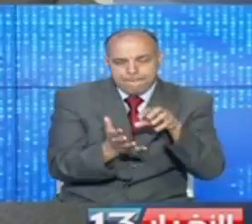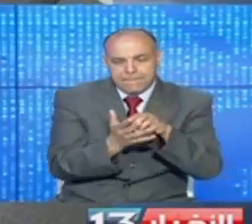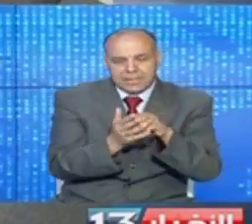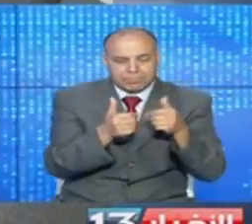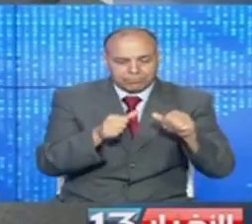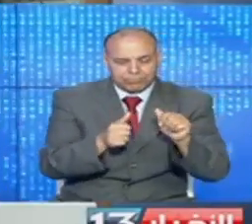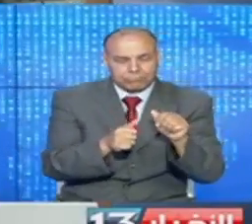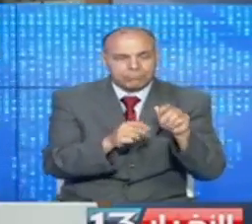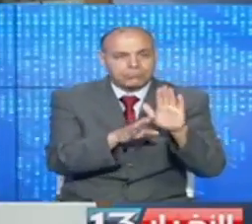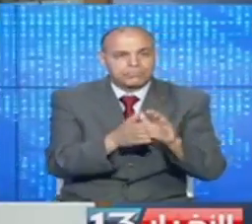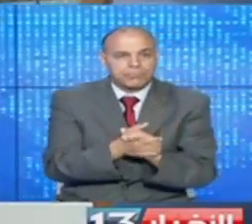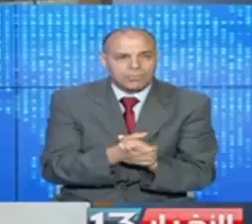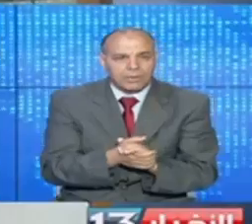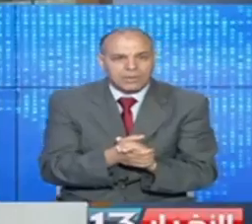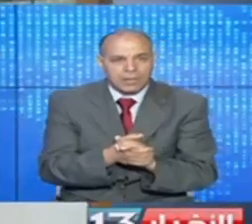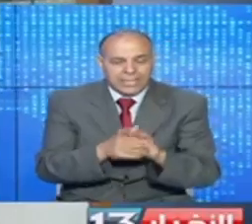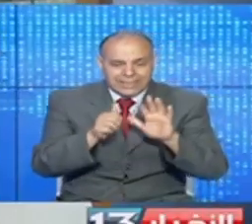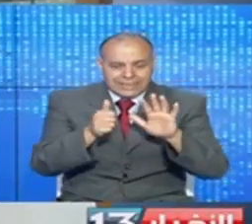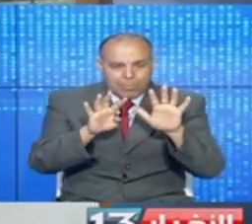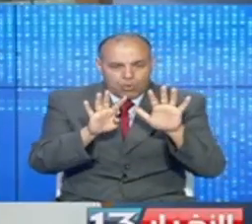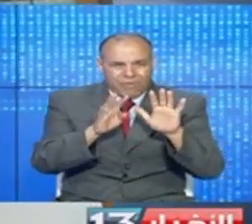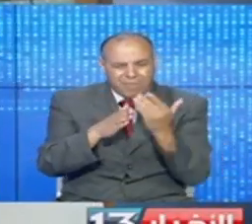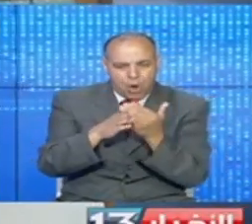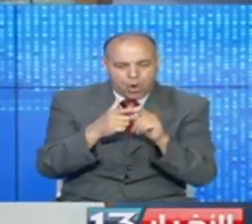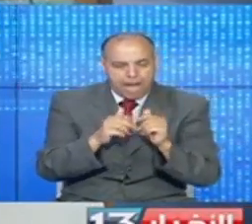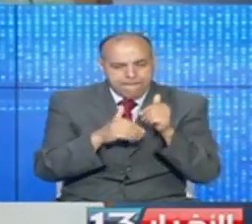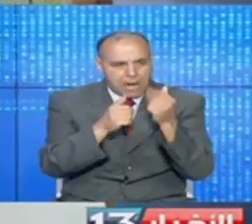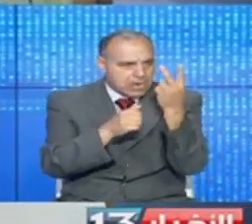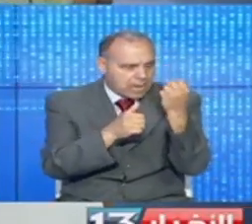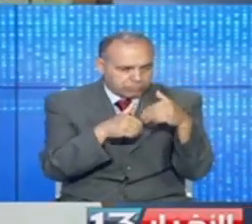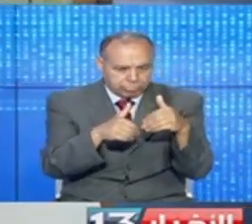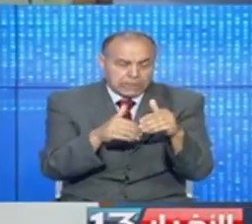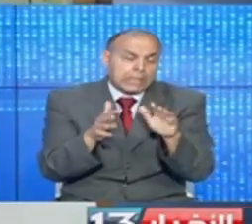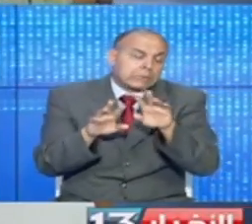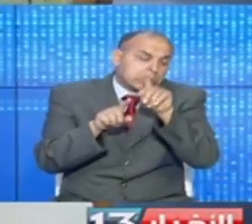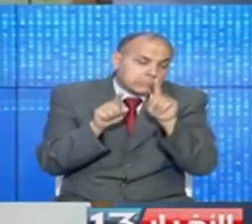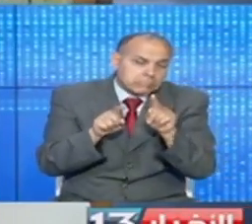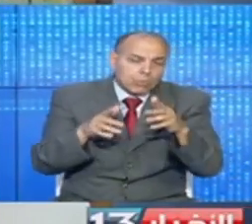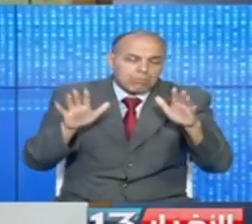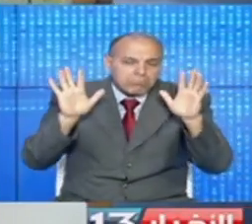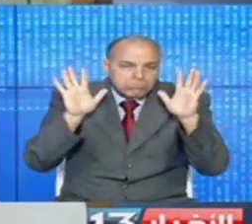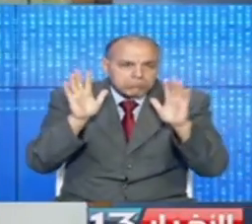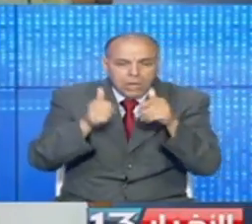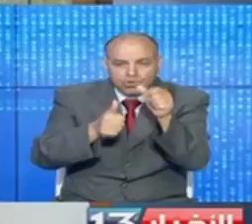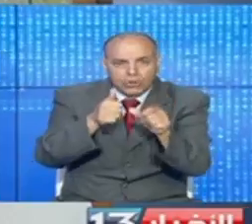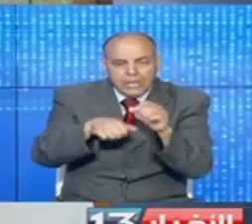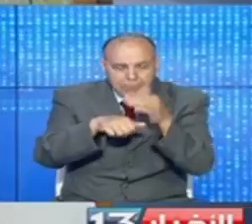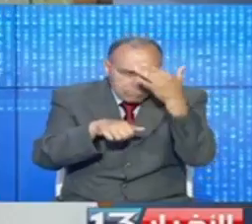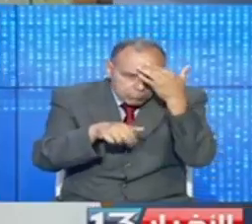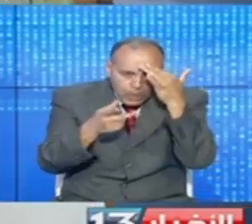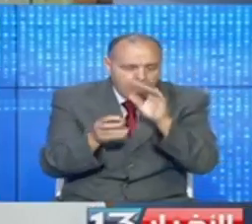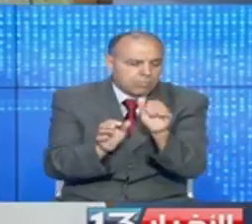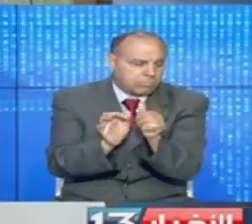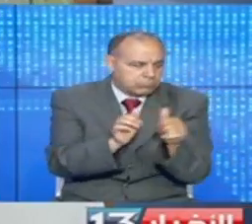للحجر الصحي. بل السيزيام والنوفيام هما باش يتعداو في نهارين، في صورة ما مثل مترشح عنده شوية سخانة